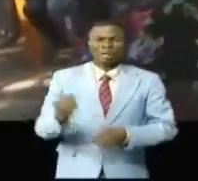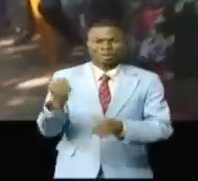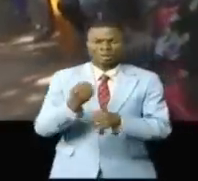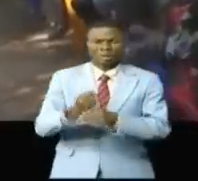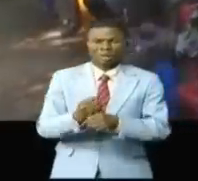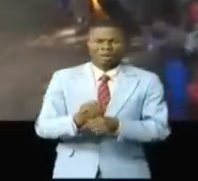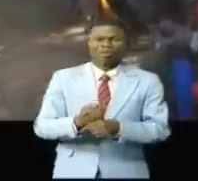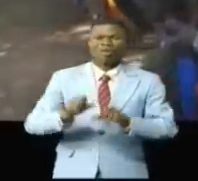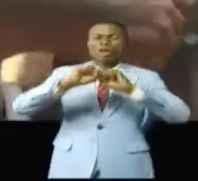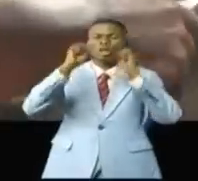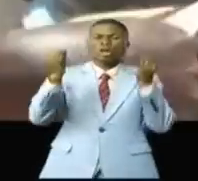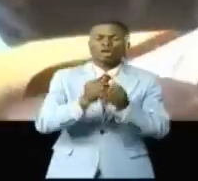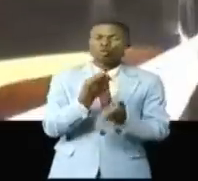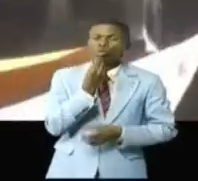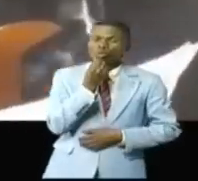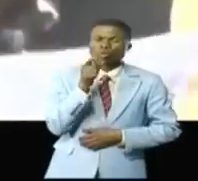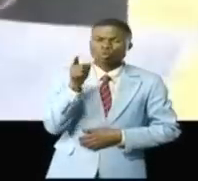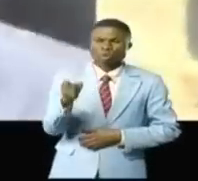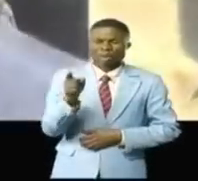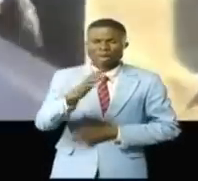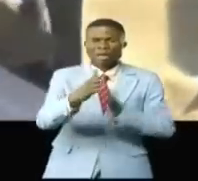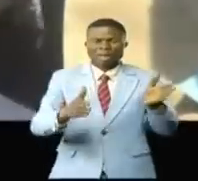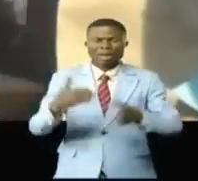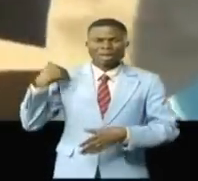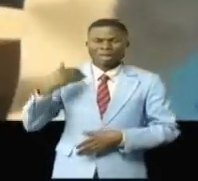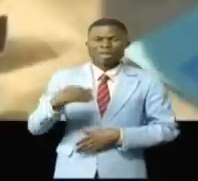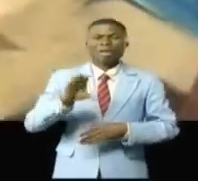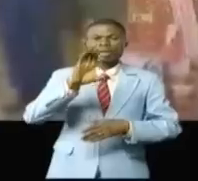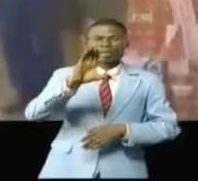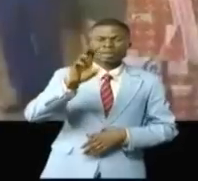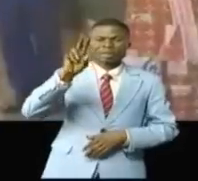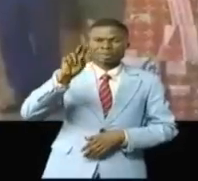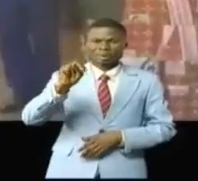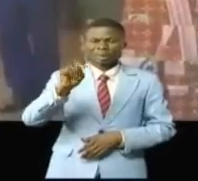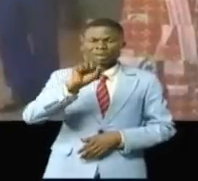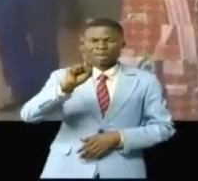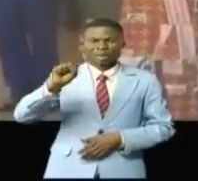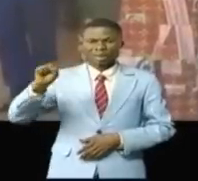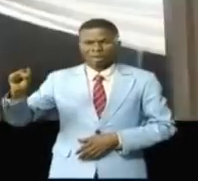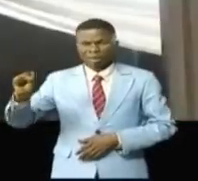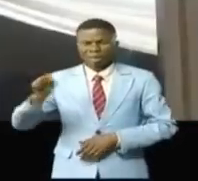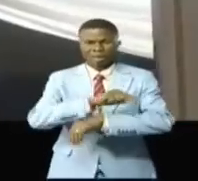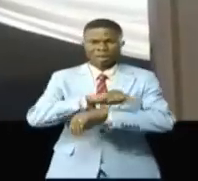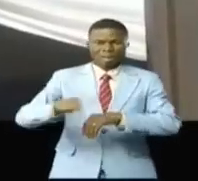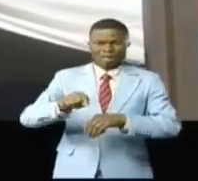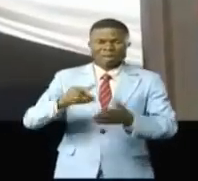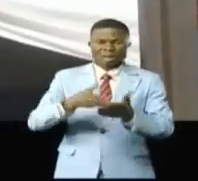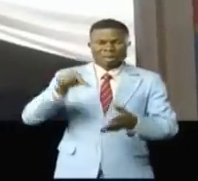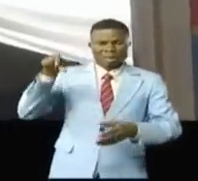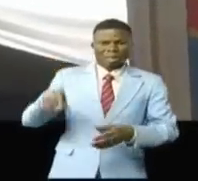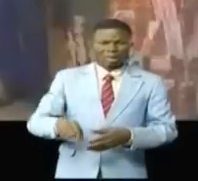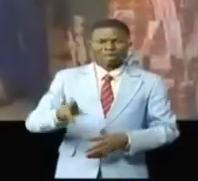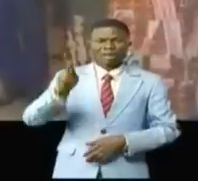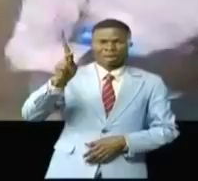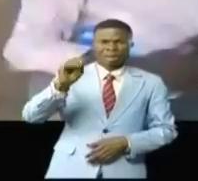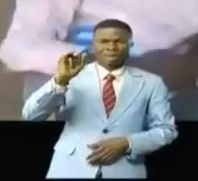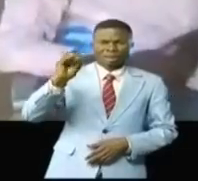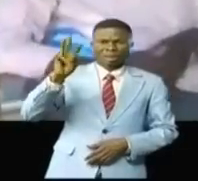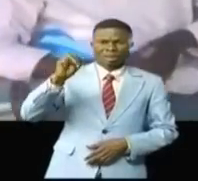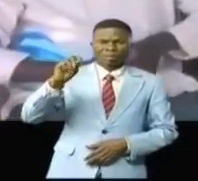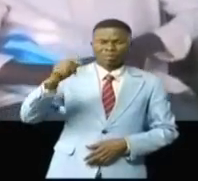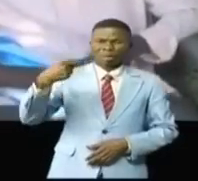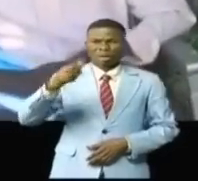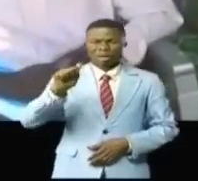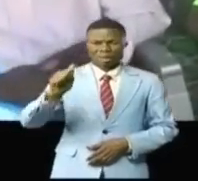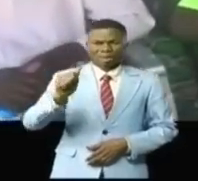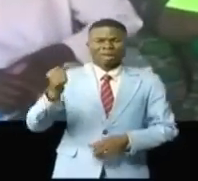sucrerie de Kiliba. C'est par la Caisse nationale de sécurité sociale CNSS à son bureau 6 au quartier Kimanga dans la ville d'Uvira. Il